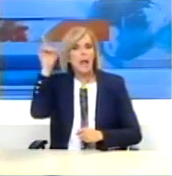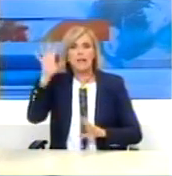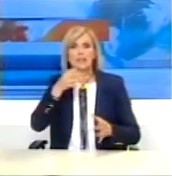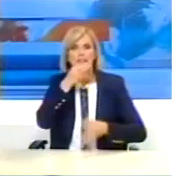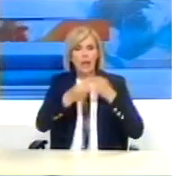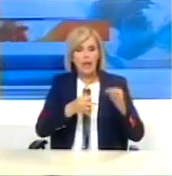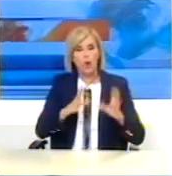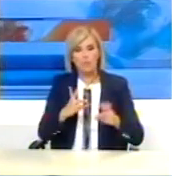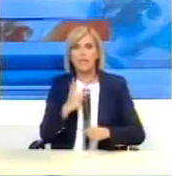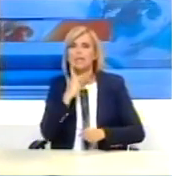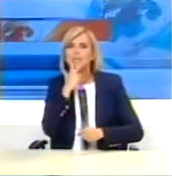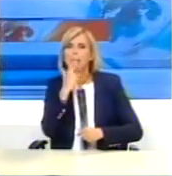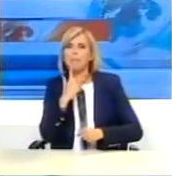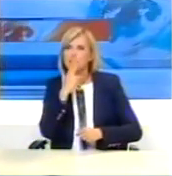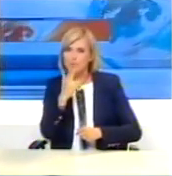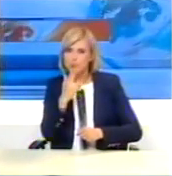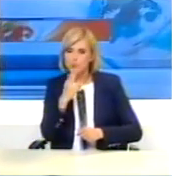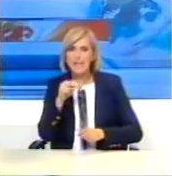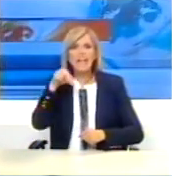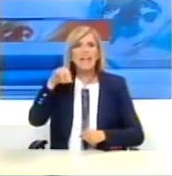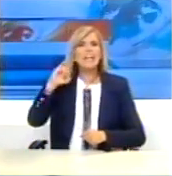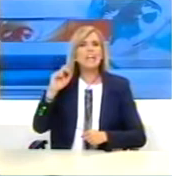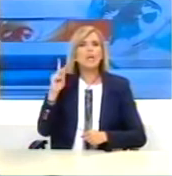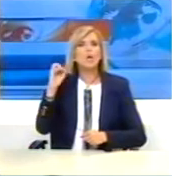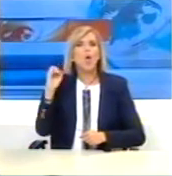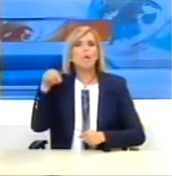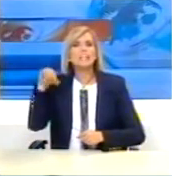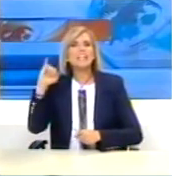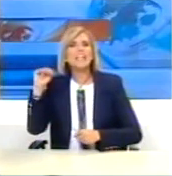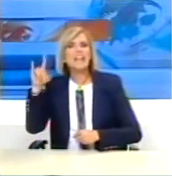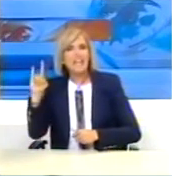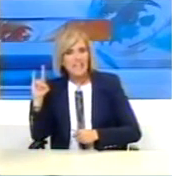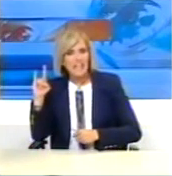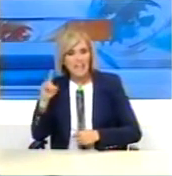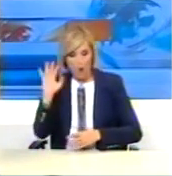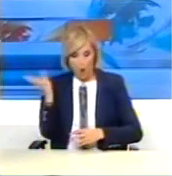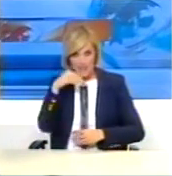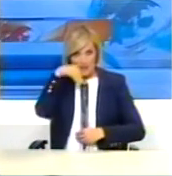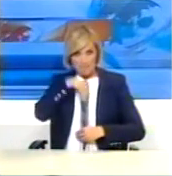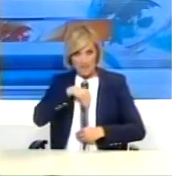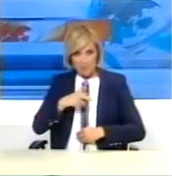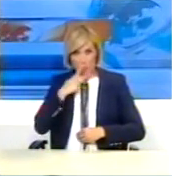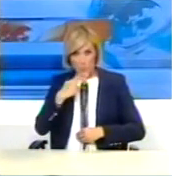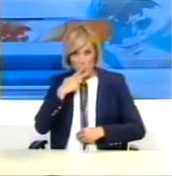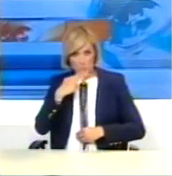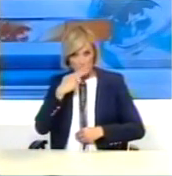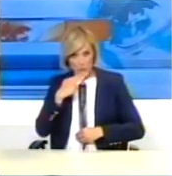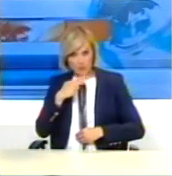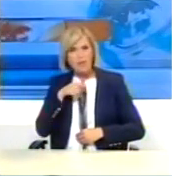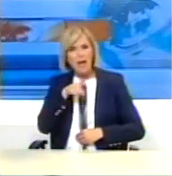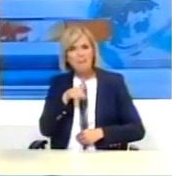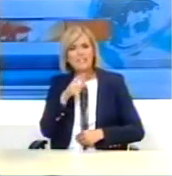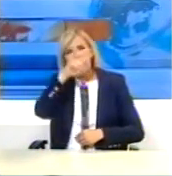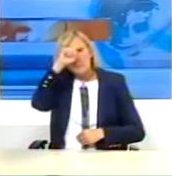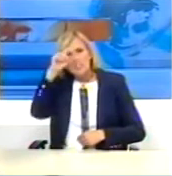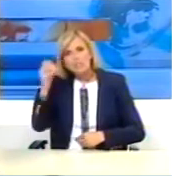Και έδειξε ότι όντως οι καπνιστές είχαν κάποια μικρότερα ποσοστά σοβαρής λίμωξης. Και μάλιστα χτίστηκε και μια θεωρία πίσω